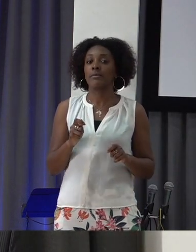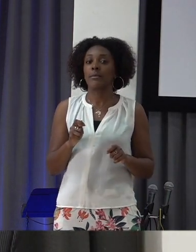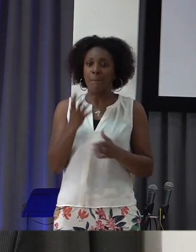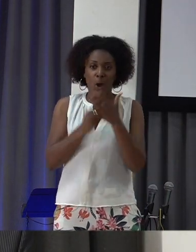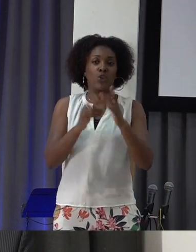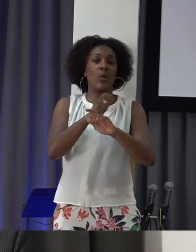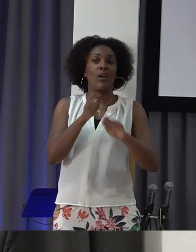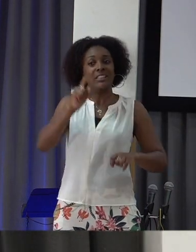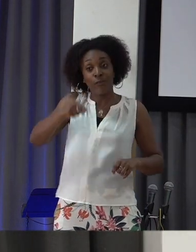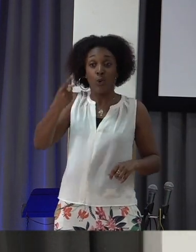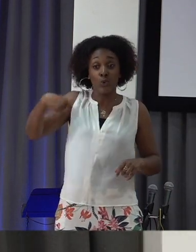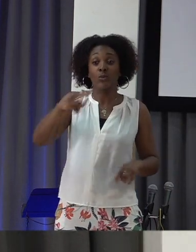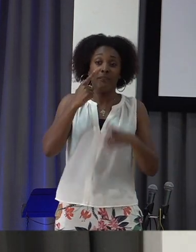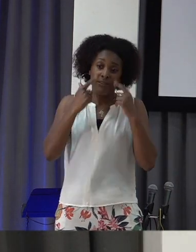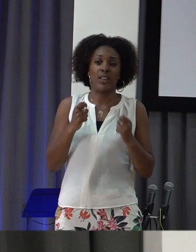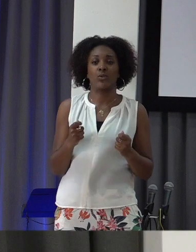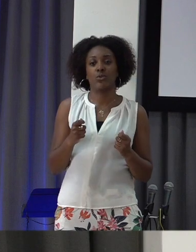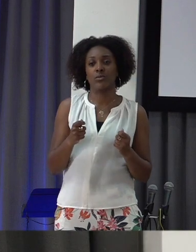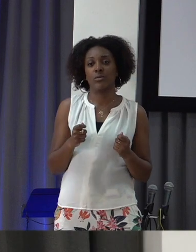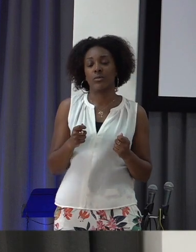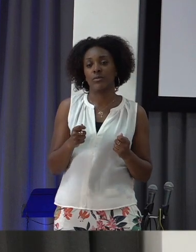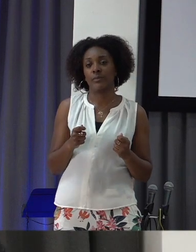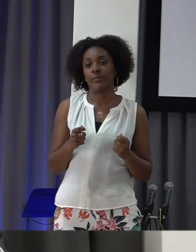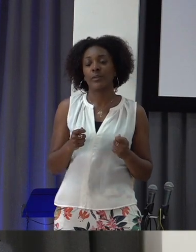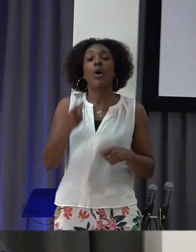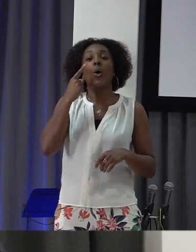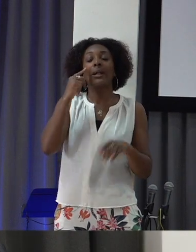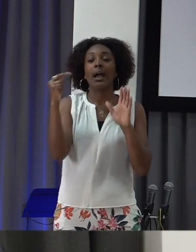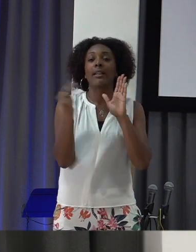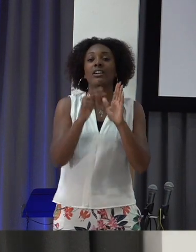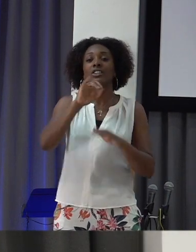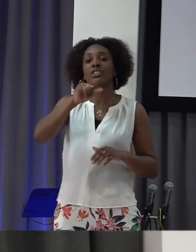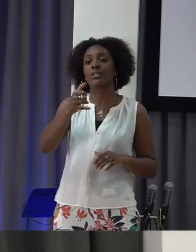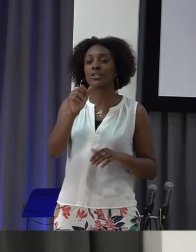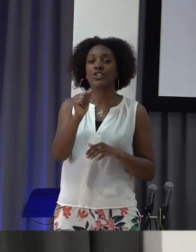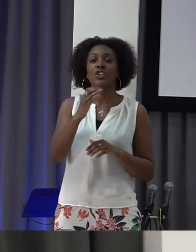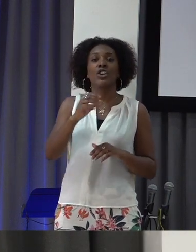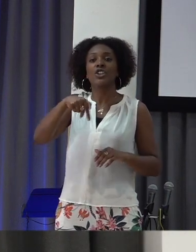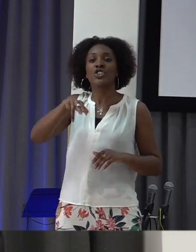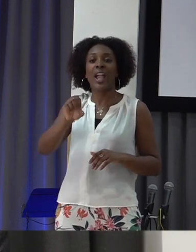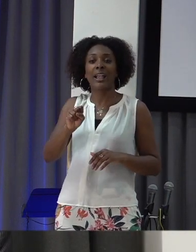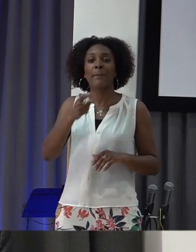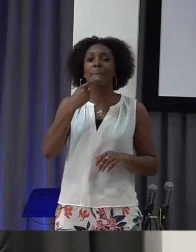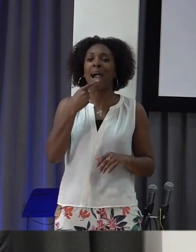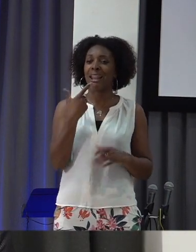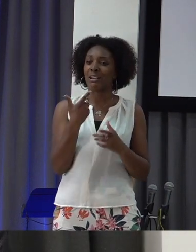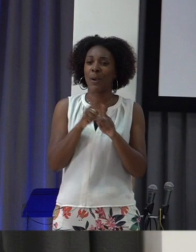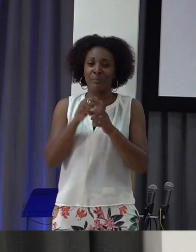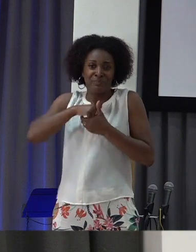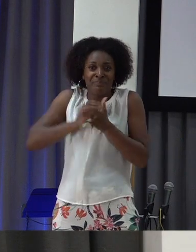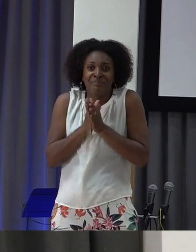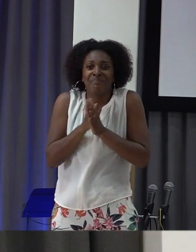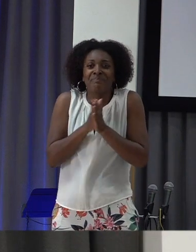garder, pour rester sur nos gardes. Je pense à l'épître de Jacques, qui nous parle d'un zèle amer, qui